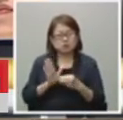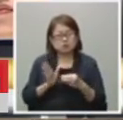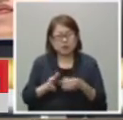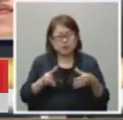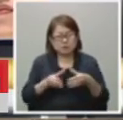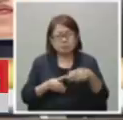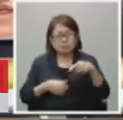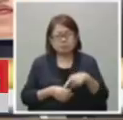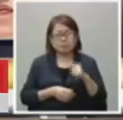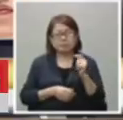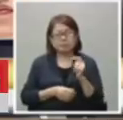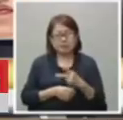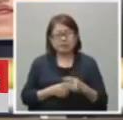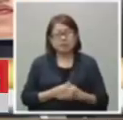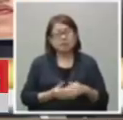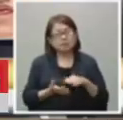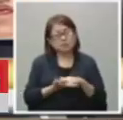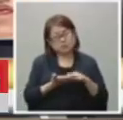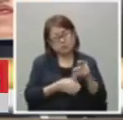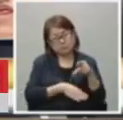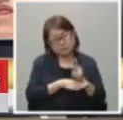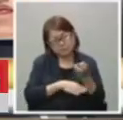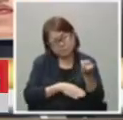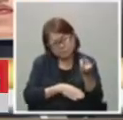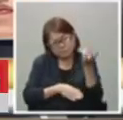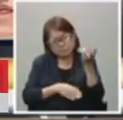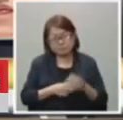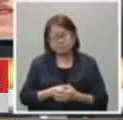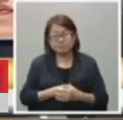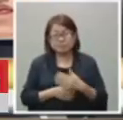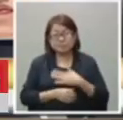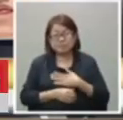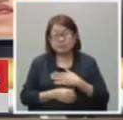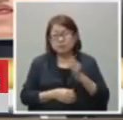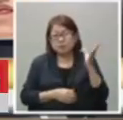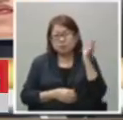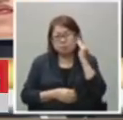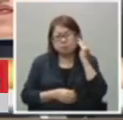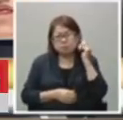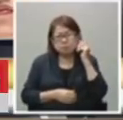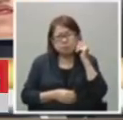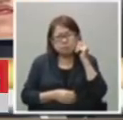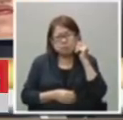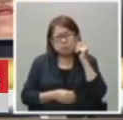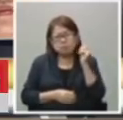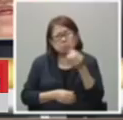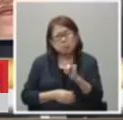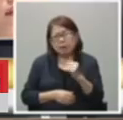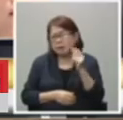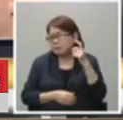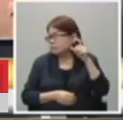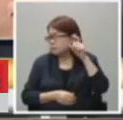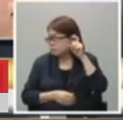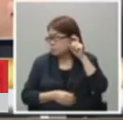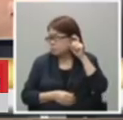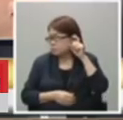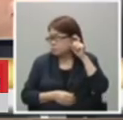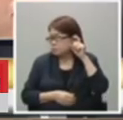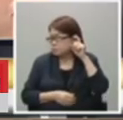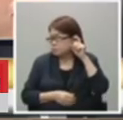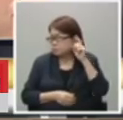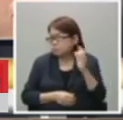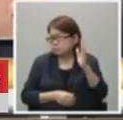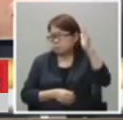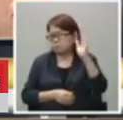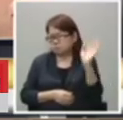ยขออนุญาตท่านประธานนิดเดียวครับท่านประธานครับพอดีผมเนี่ยหูดับบางช่วงผมอาจจะใช้หูฟังก็อย่าให้ใครประท้วงเลยครับเป็น